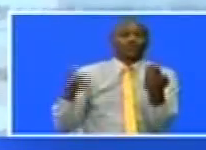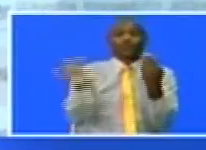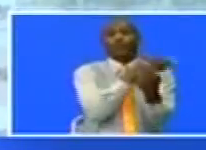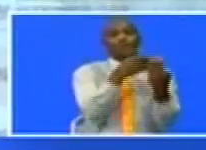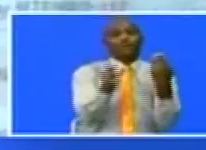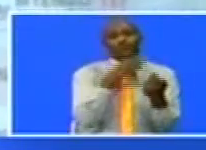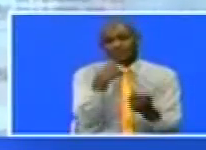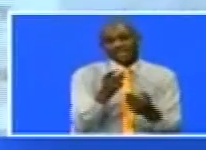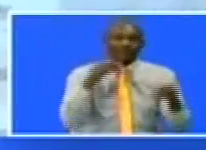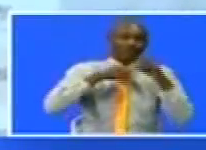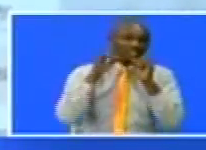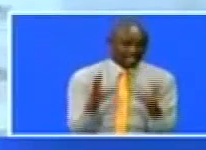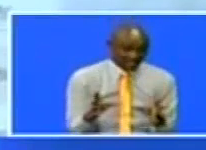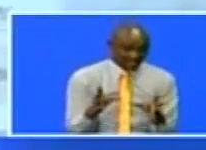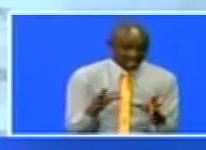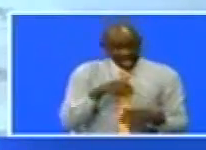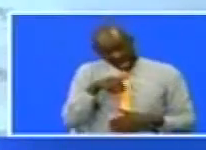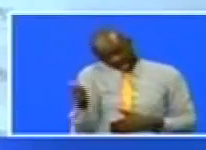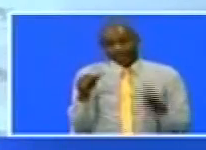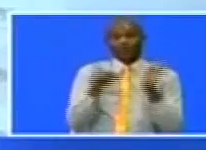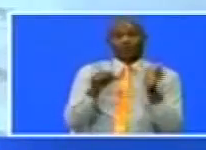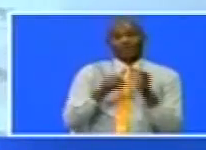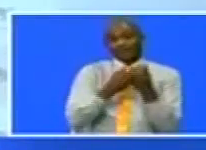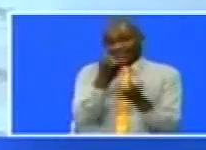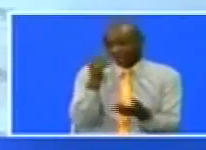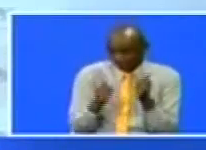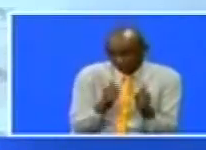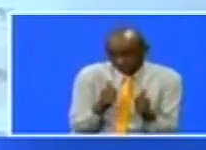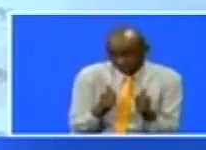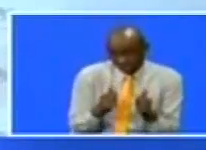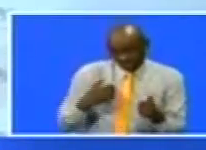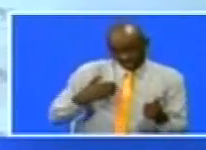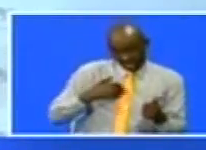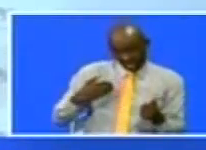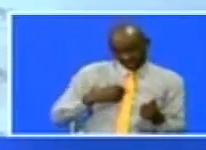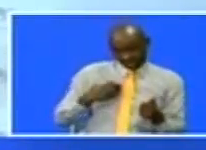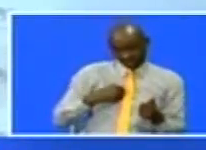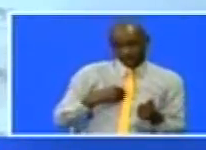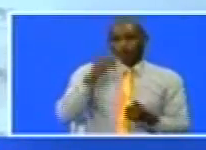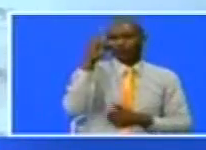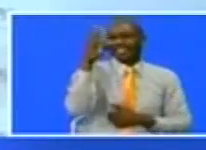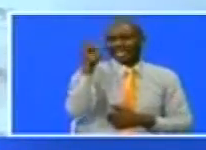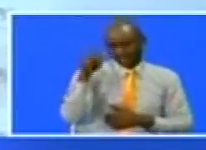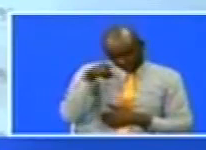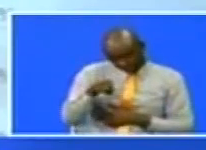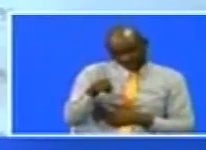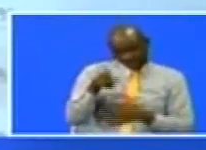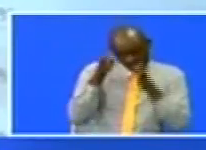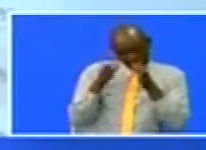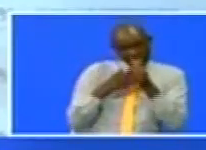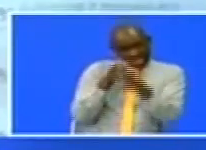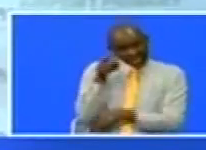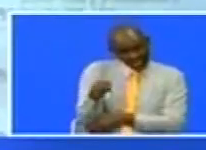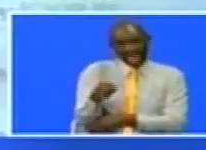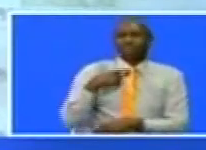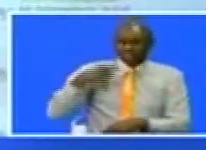kuweza kuwapiga kura. Wengine kama vile mkuu wa mawasiliano katika chama cha ODM Philip Etale alikamatwa